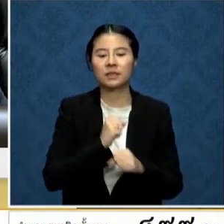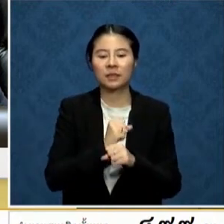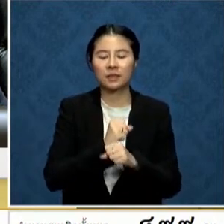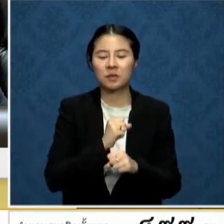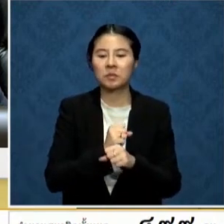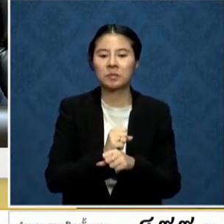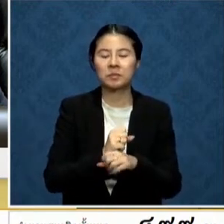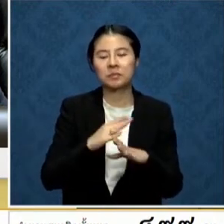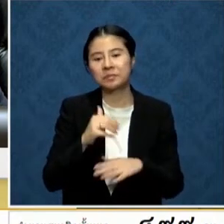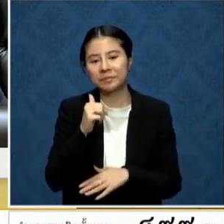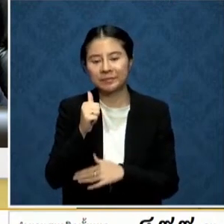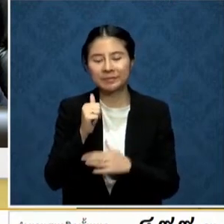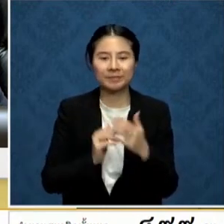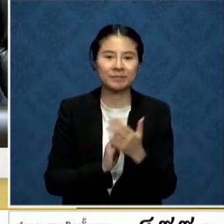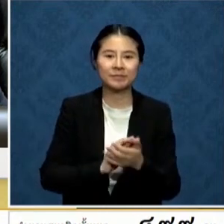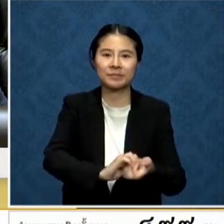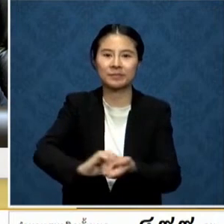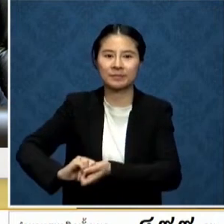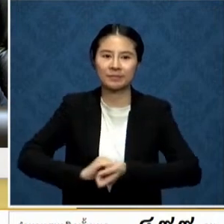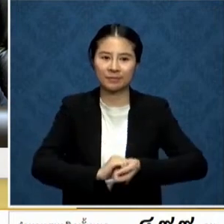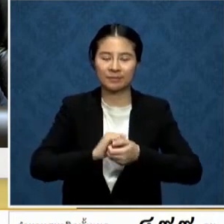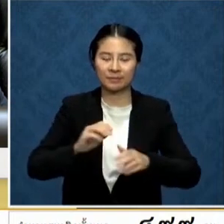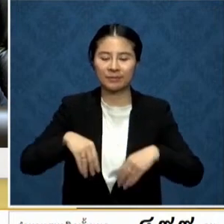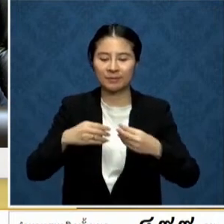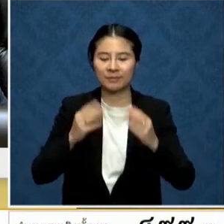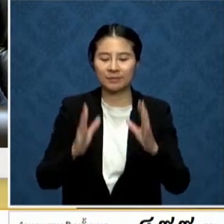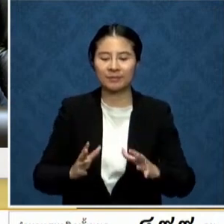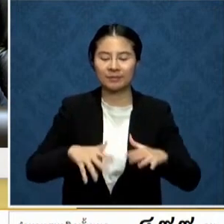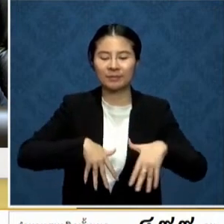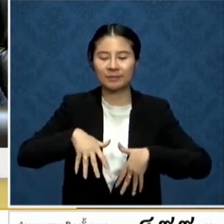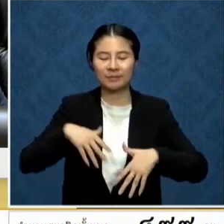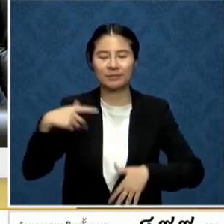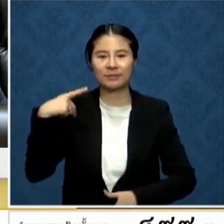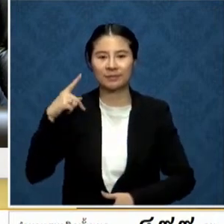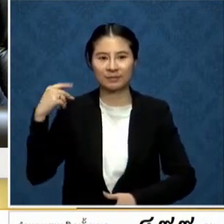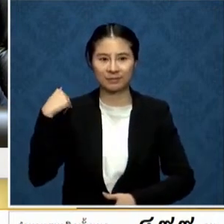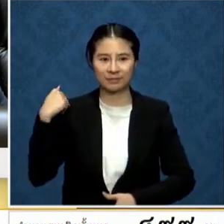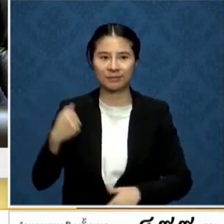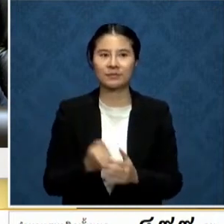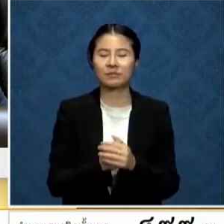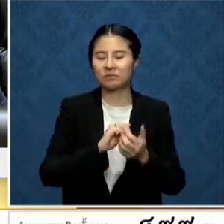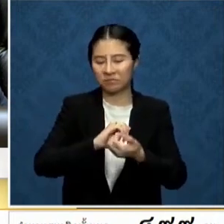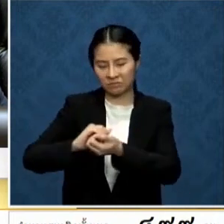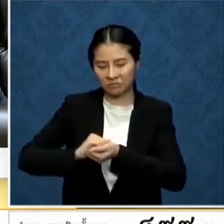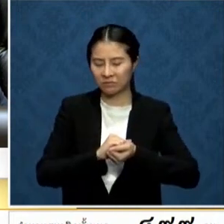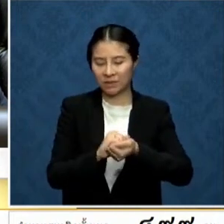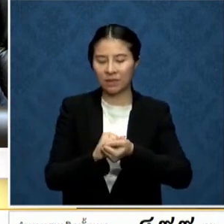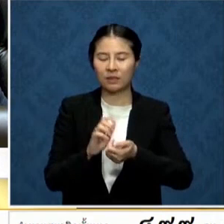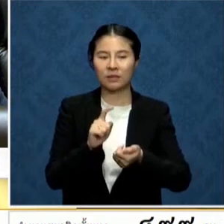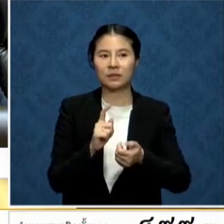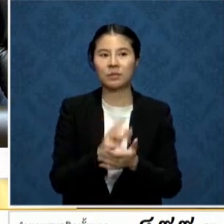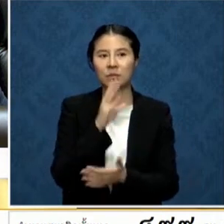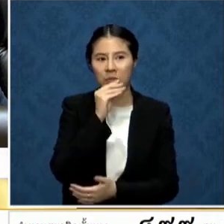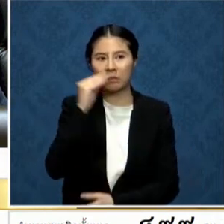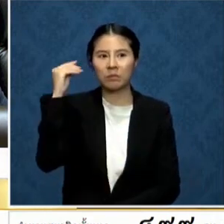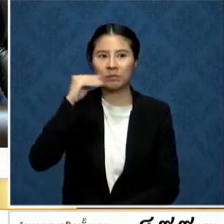ดีและอยากจะให้สภาเดินหน้าเพื่อทำงานให้ประชาชนด้วยดีครั้งนี้เราต้องแสวงหาความร่วมมือร่วมกันดังที่ท่านพูดเสมอ